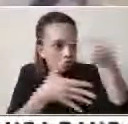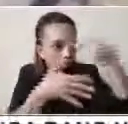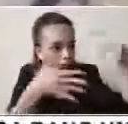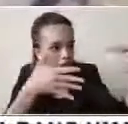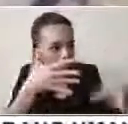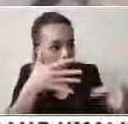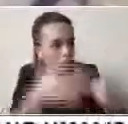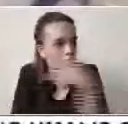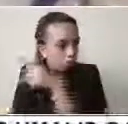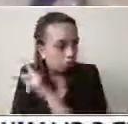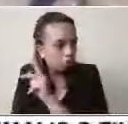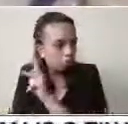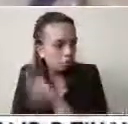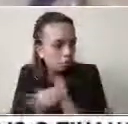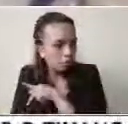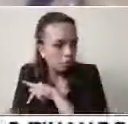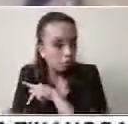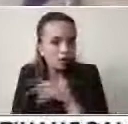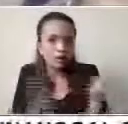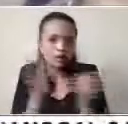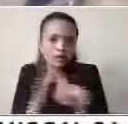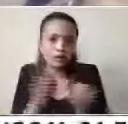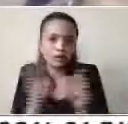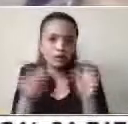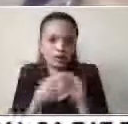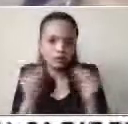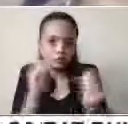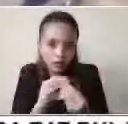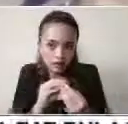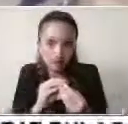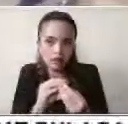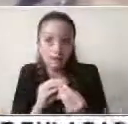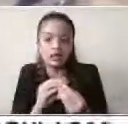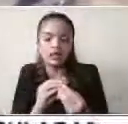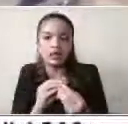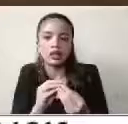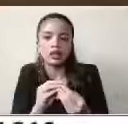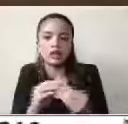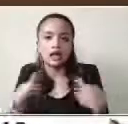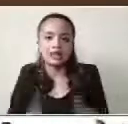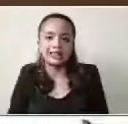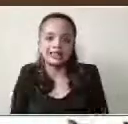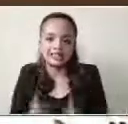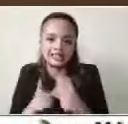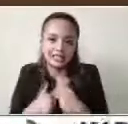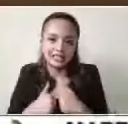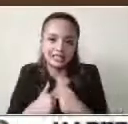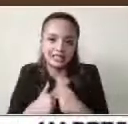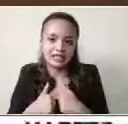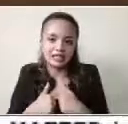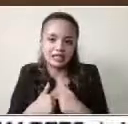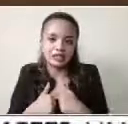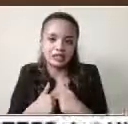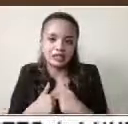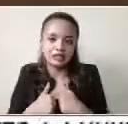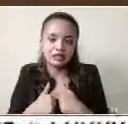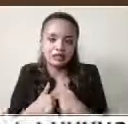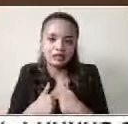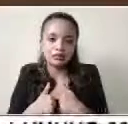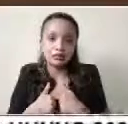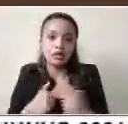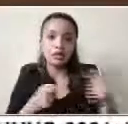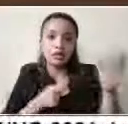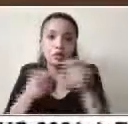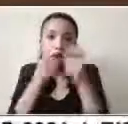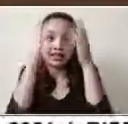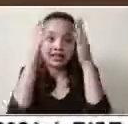Nabakunahan na ng kanyang first dose ng AstraZeneca COVID-19 vaccine sa Las Piñas City ang 74 na taong gulang na si Lola